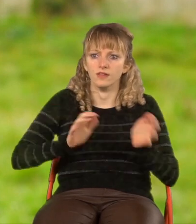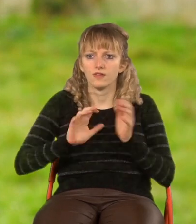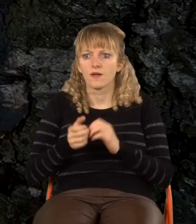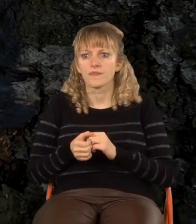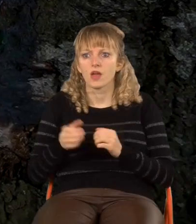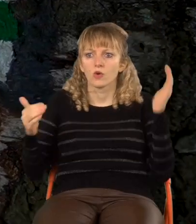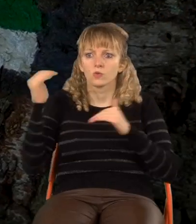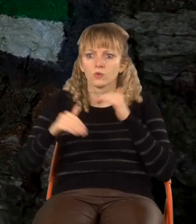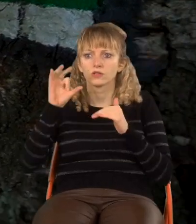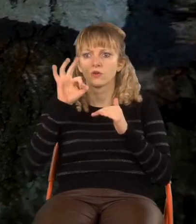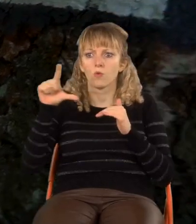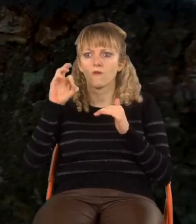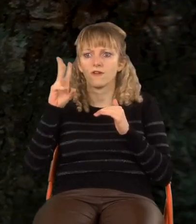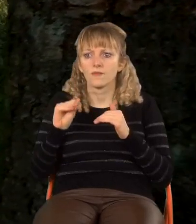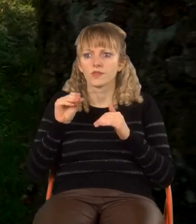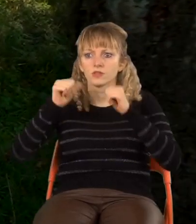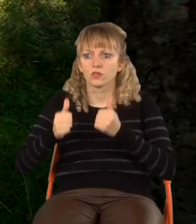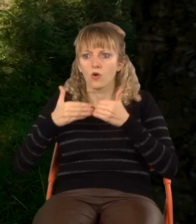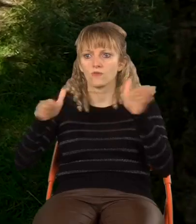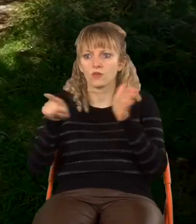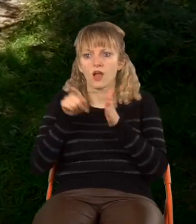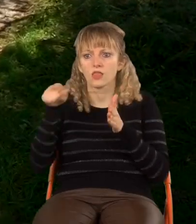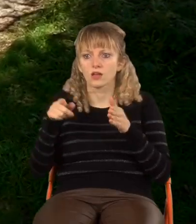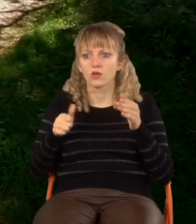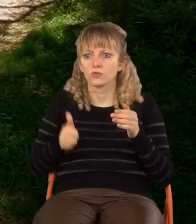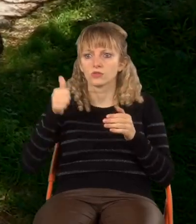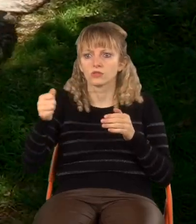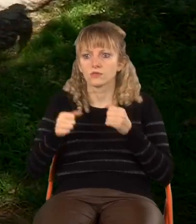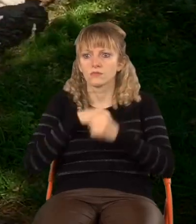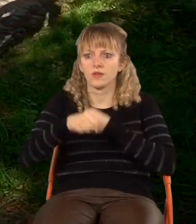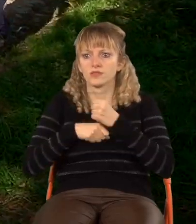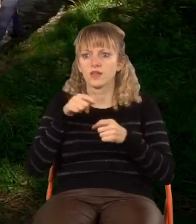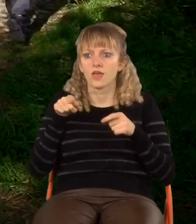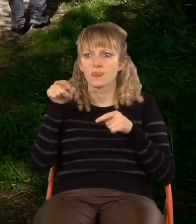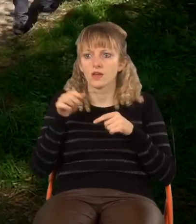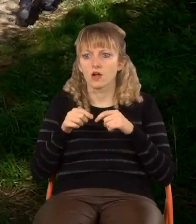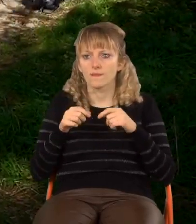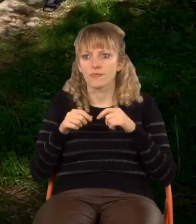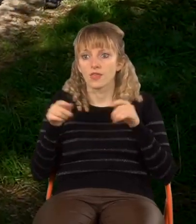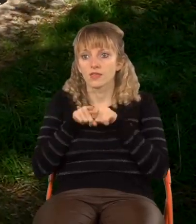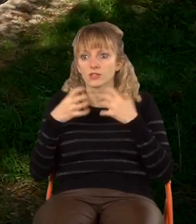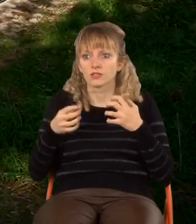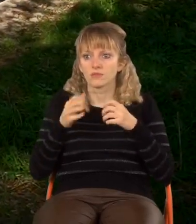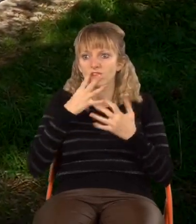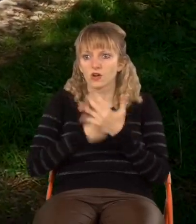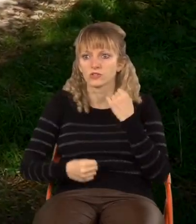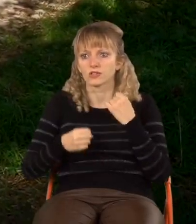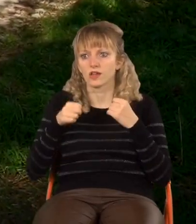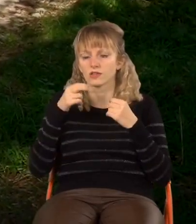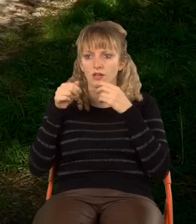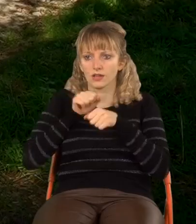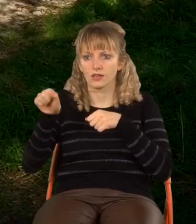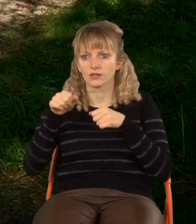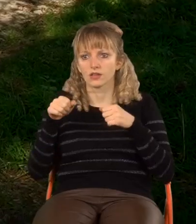takiego turysty. Prace są na etapie koncepcji, natomiast chcemy wykorzystać istniejącą infrastrukturę drogową, która jest obecnie wykorzystywana